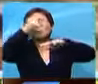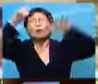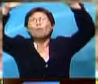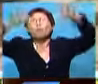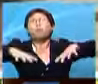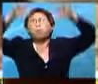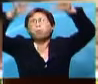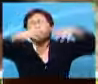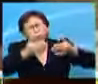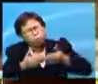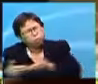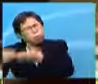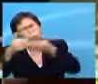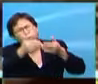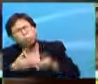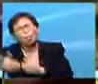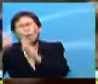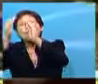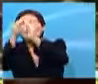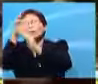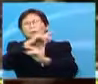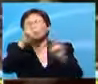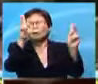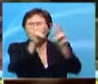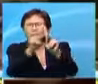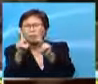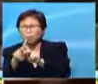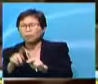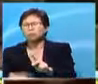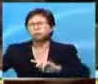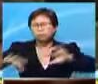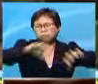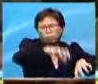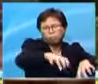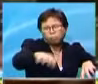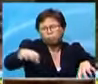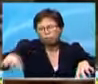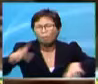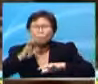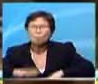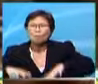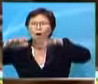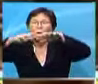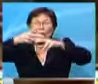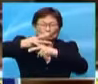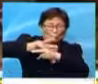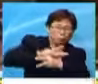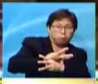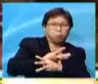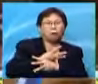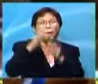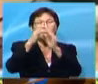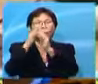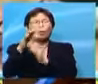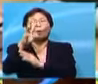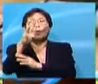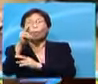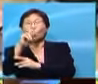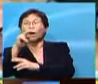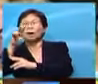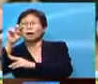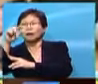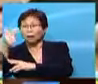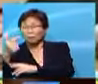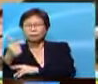hujan lebat berterusan melumpuhkan Bandar dan perkampungan antaranya di Chong King paling serius Bandar Huang Gang di wilayah